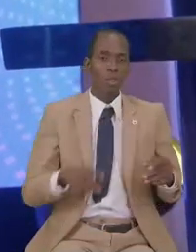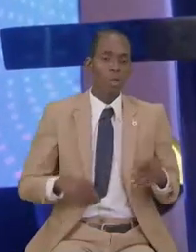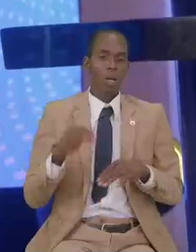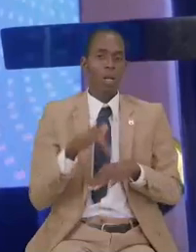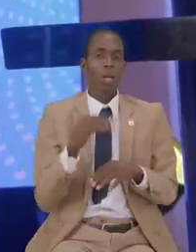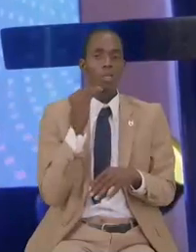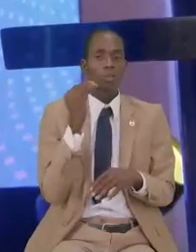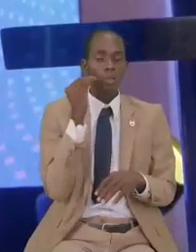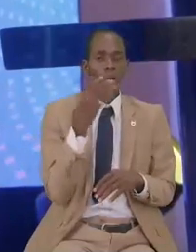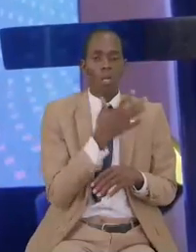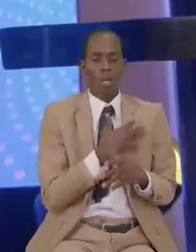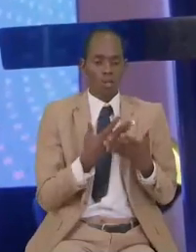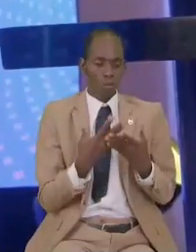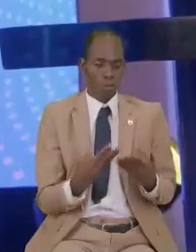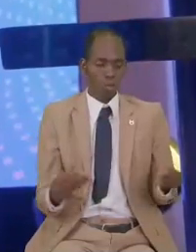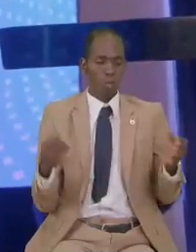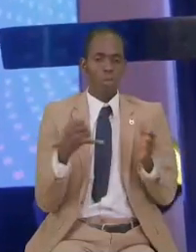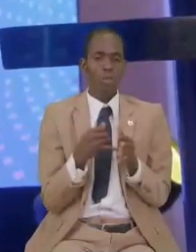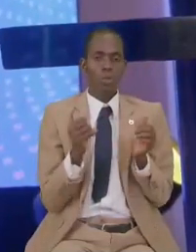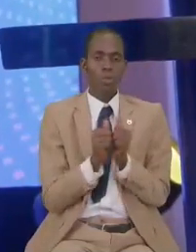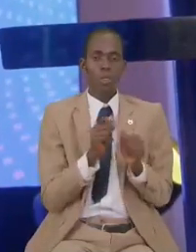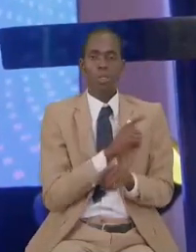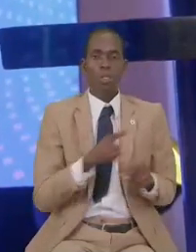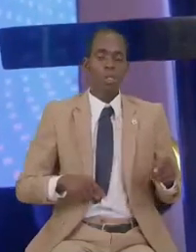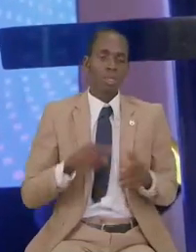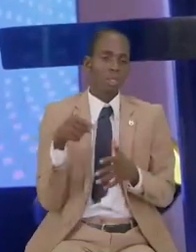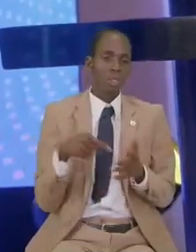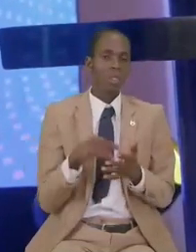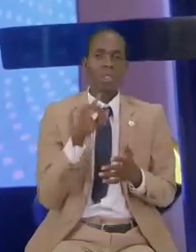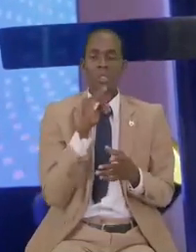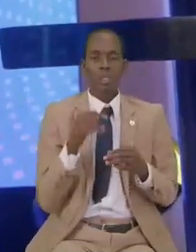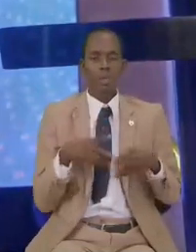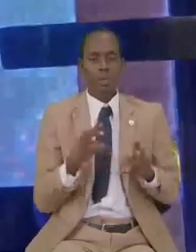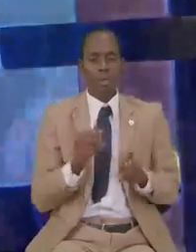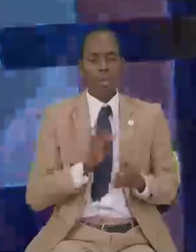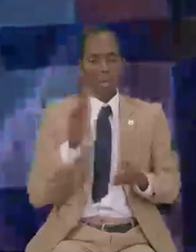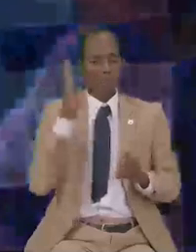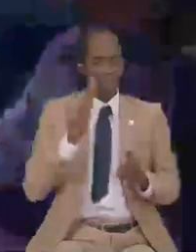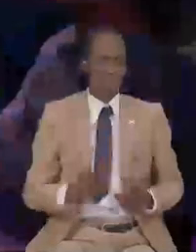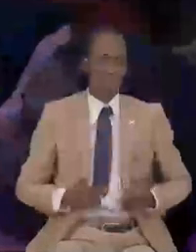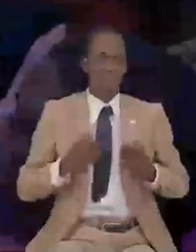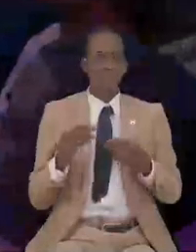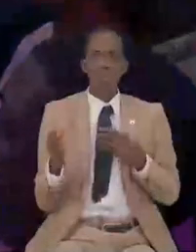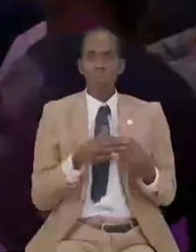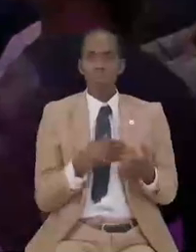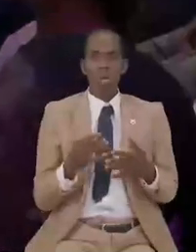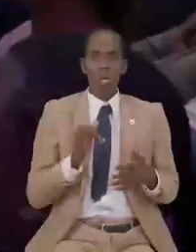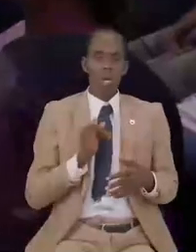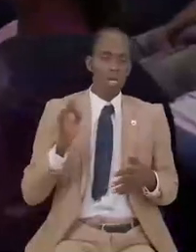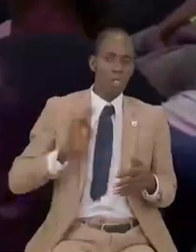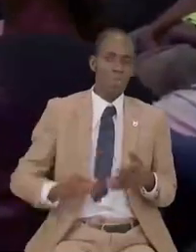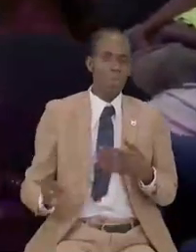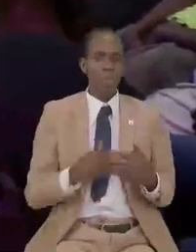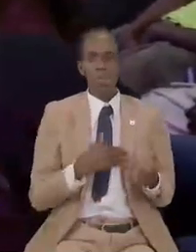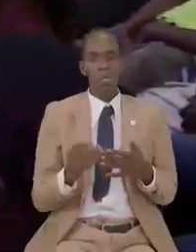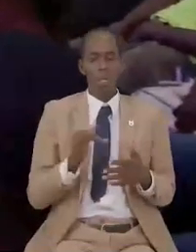tu règles avec le Seigneur que voici tel que je vais mener ma vie, quel que soit ce que je gagne, quel que soit